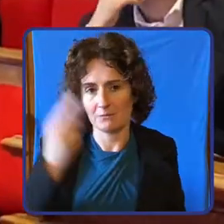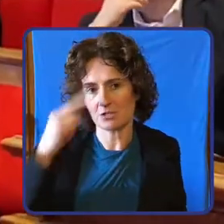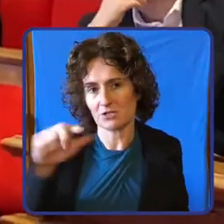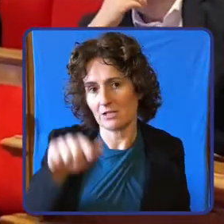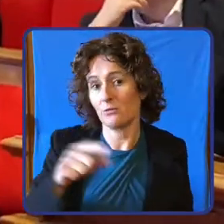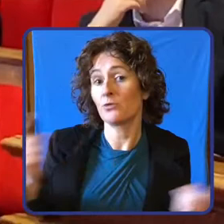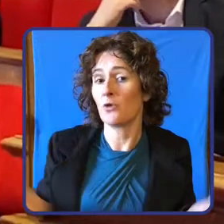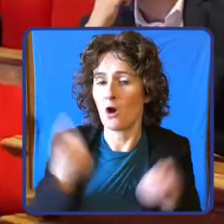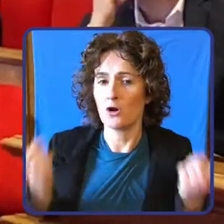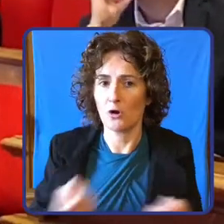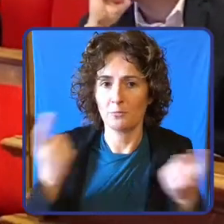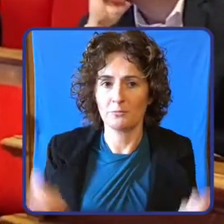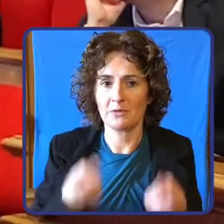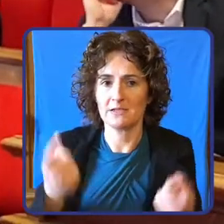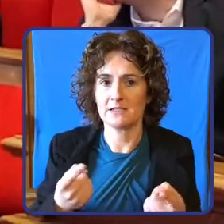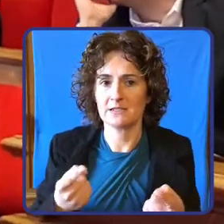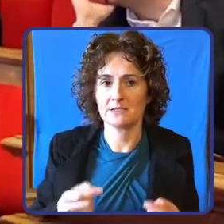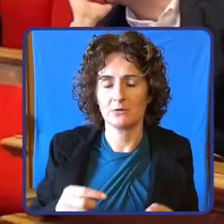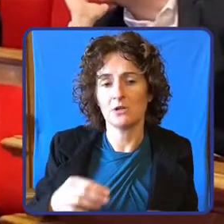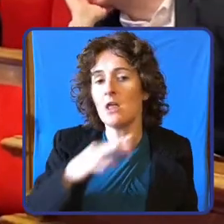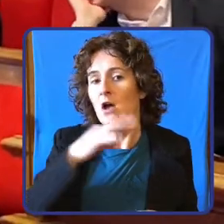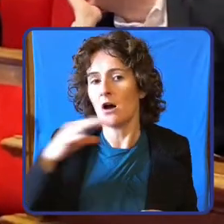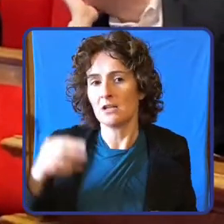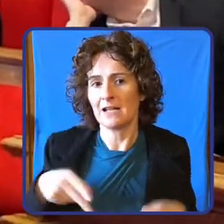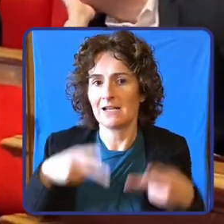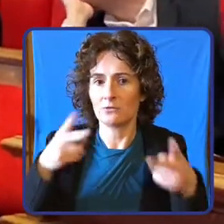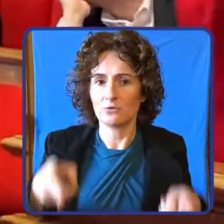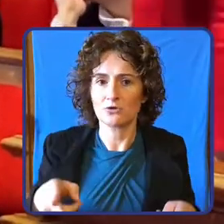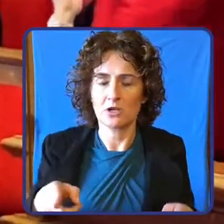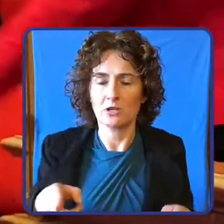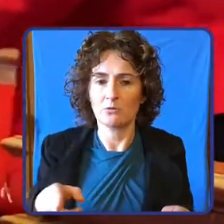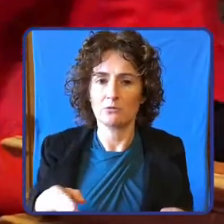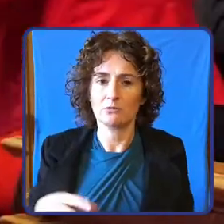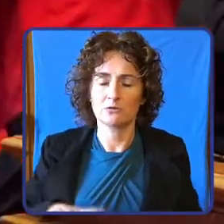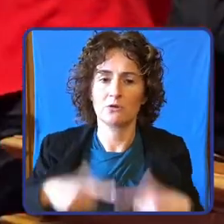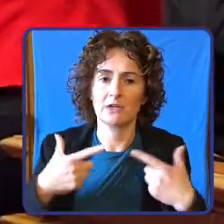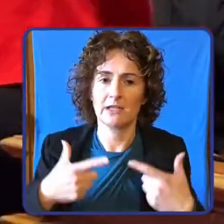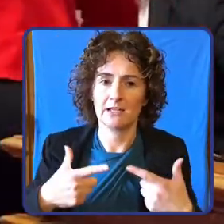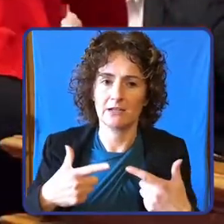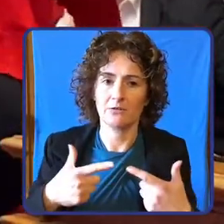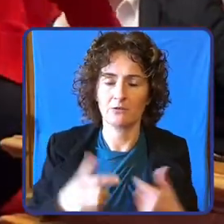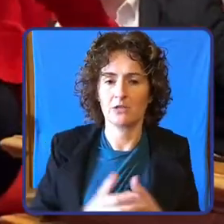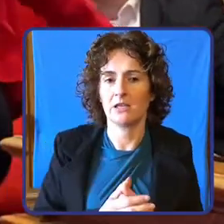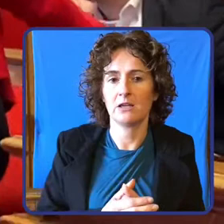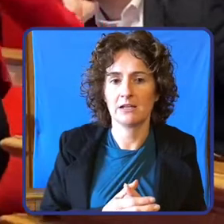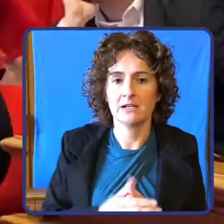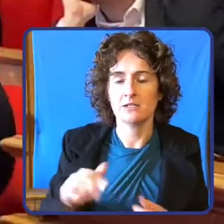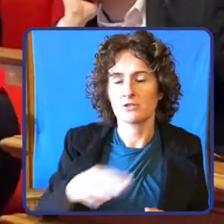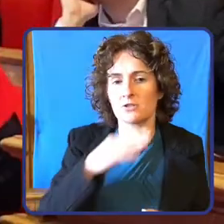hogy a Rárosi úton élőkét és a Szikáncsiakét meg a Kisomukékét lobbizzak, a városért önnek